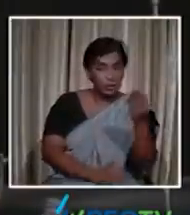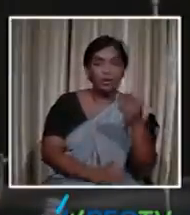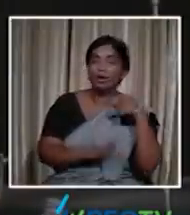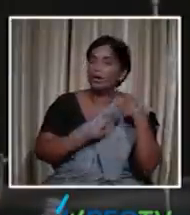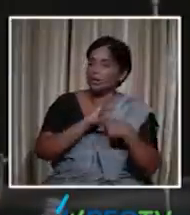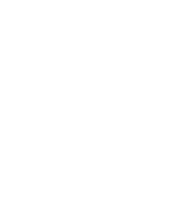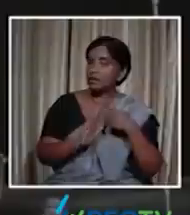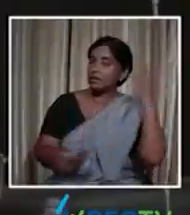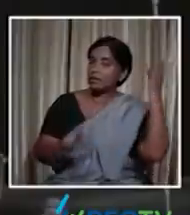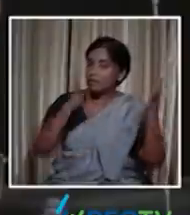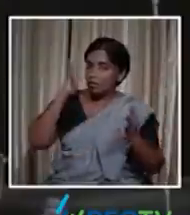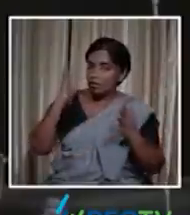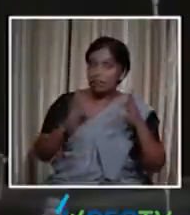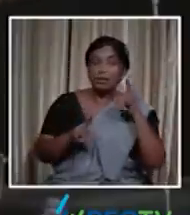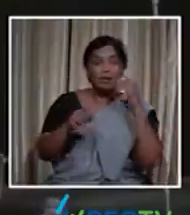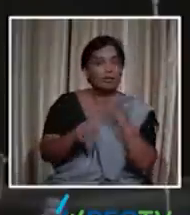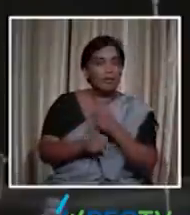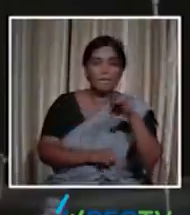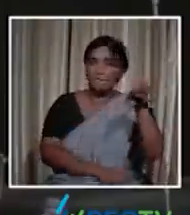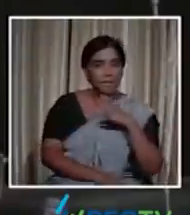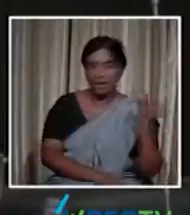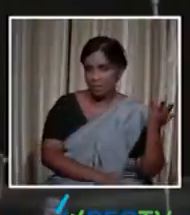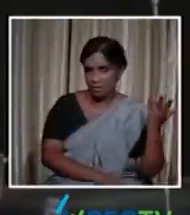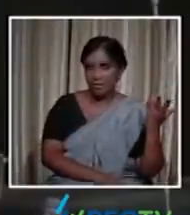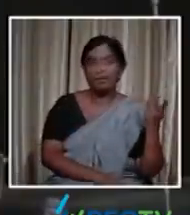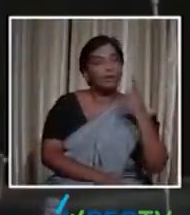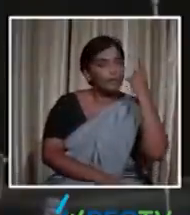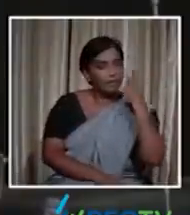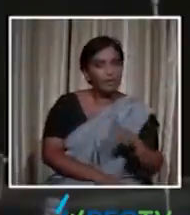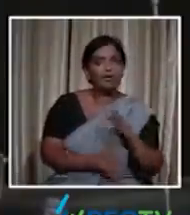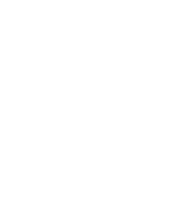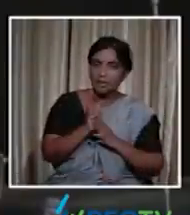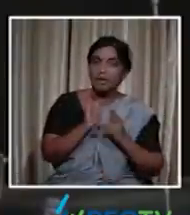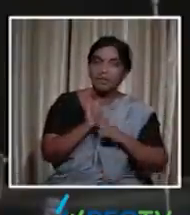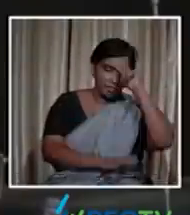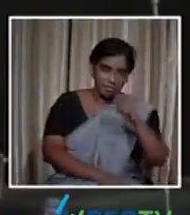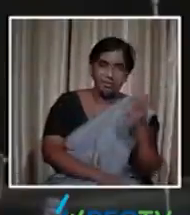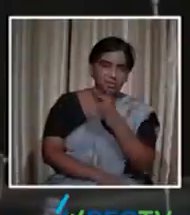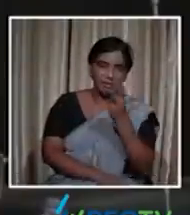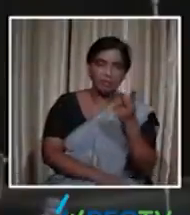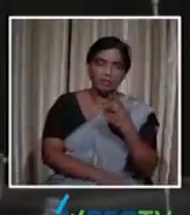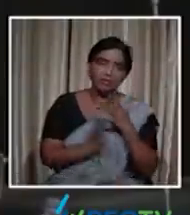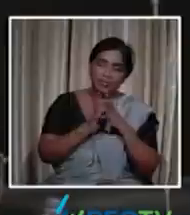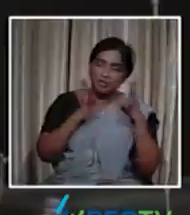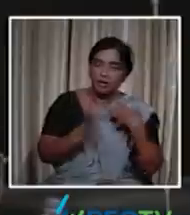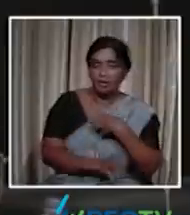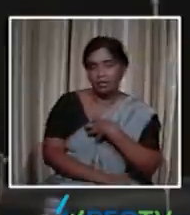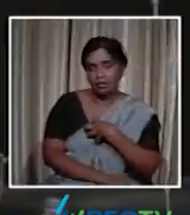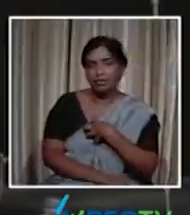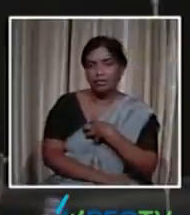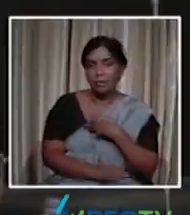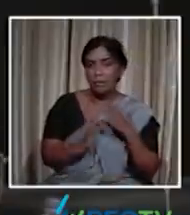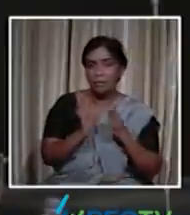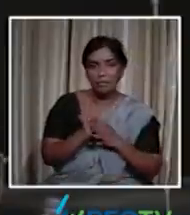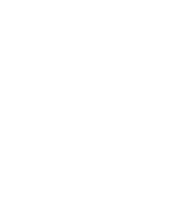රට මේ ලෝකේ ඒ ආණ්ඩුව පිළිගන්නේ නැහැ ඒක තමයි ඇත්ත. ඒ නිසා හරින් ප්‍රනාන්දු මහත්මයා මගෙන මට ගොඩාක් වේදනාවක් තියෙන බෑ මනුස්ස ගැන